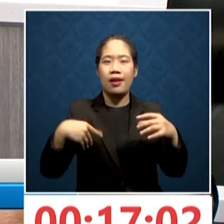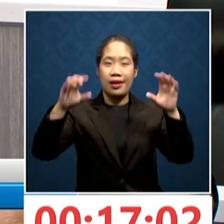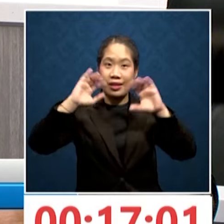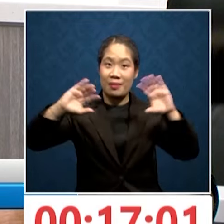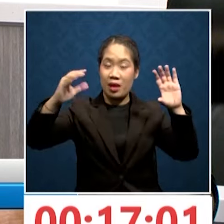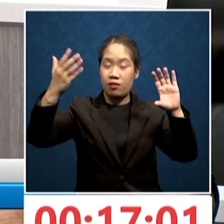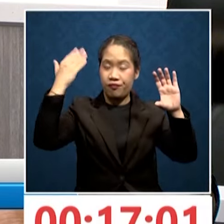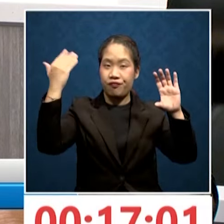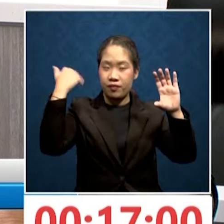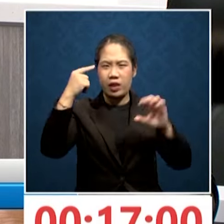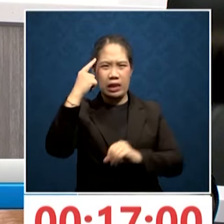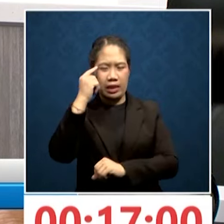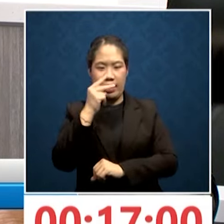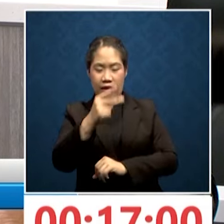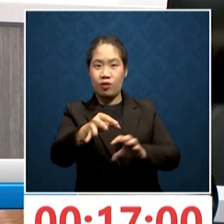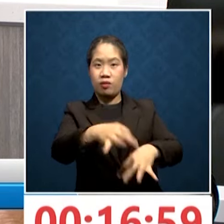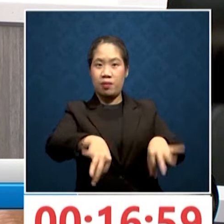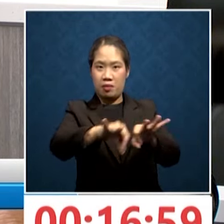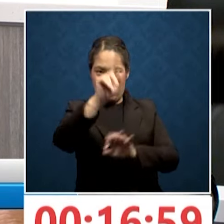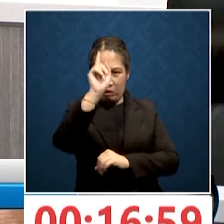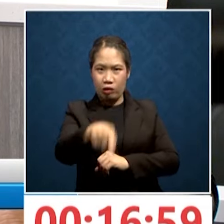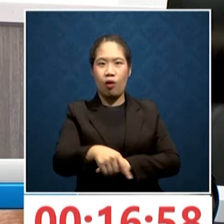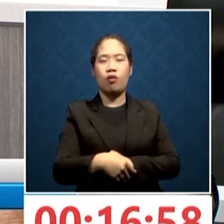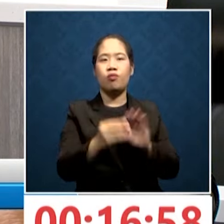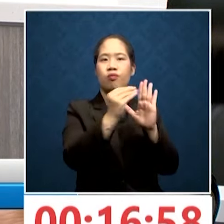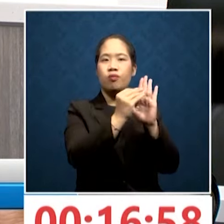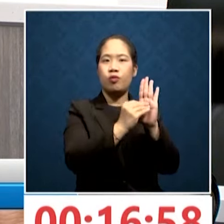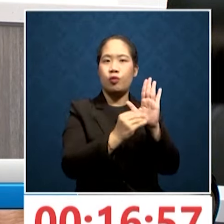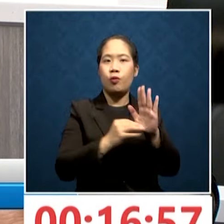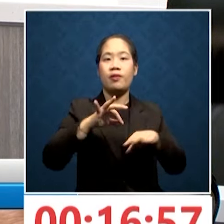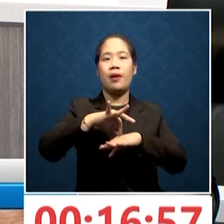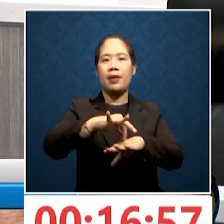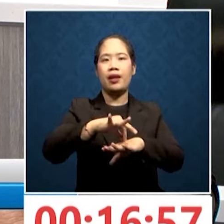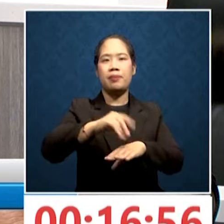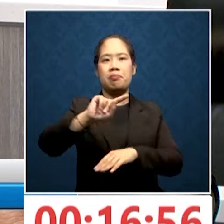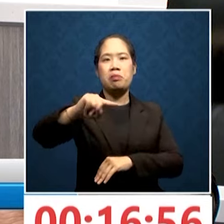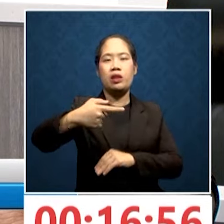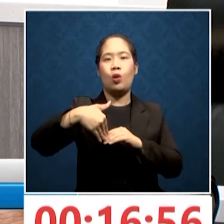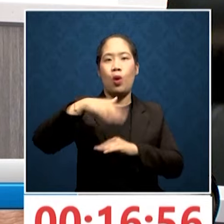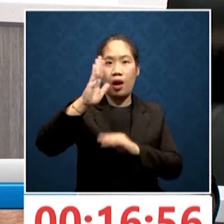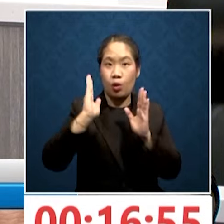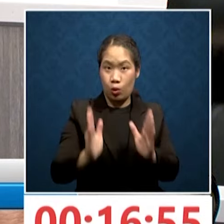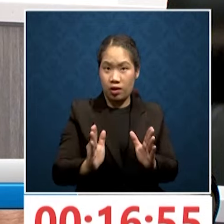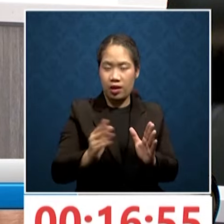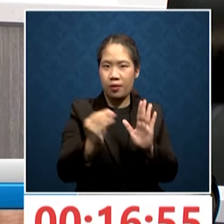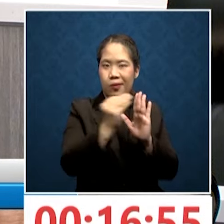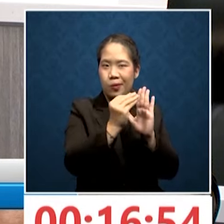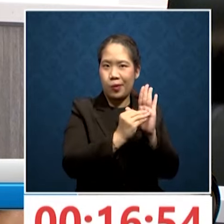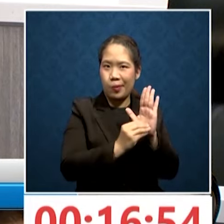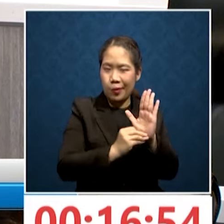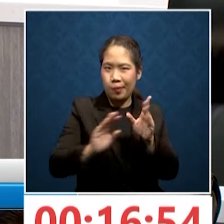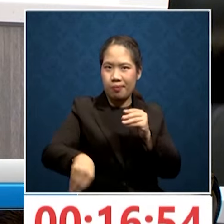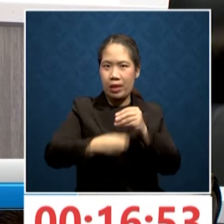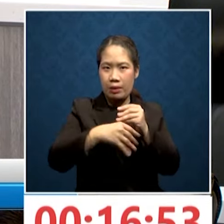สมัยนั้นเห็นความจำเป็นก็บรรจุหลายหมื่นคนเพื่อจะแก้ปัญหาการขาดแคลนบุคลากรทางสาธารณสุ